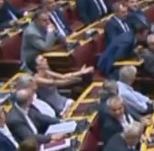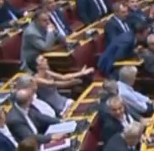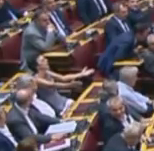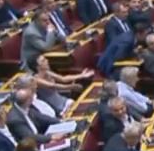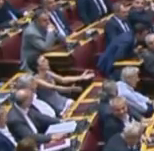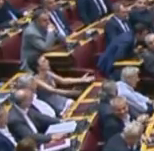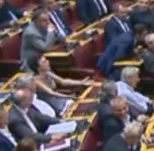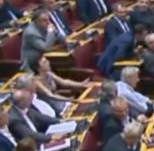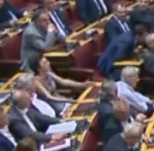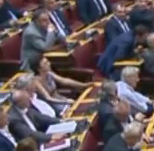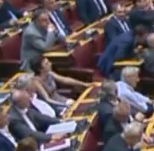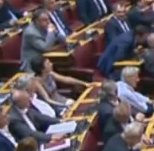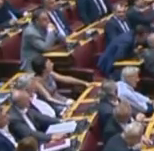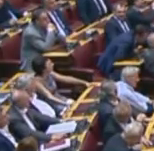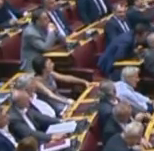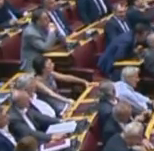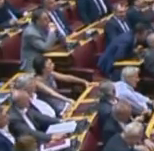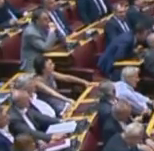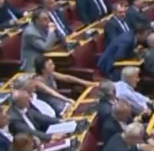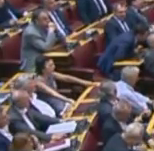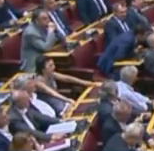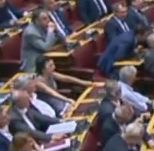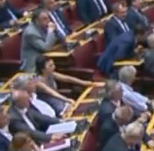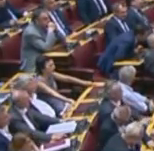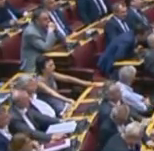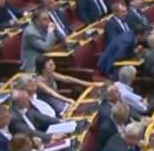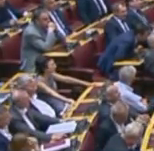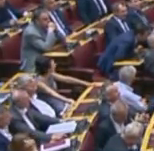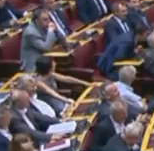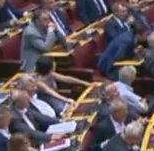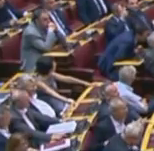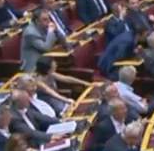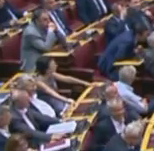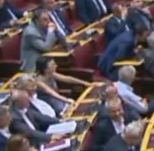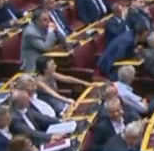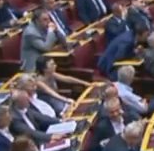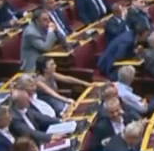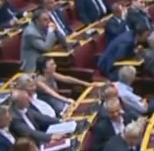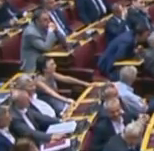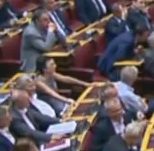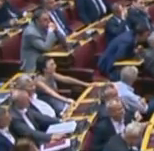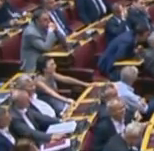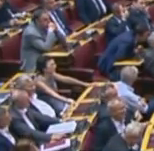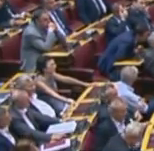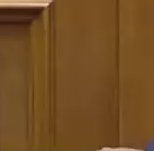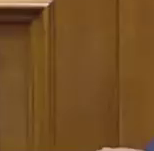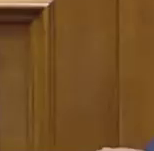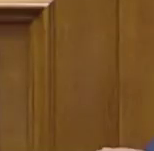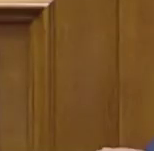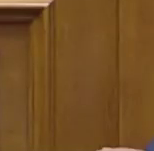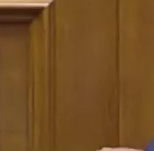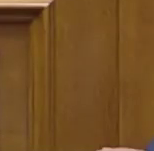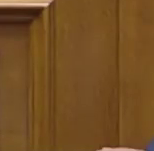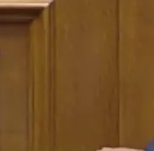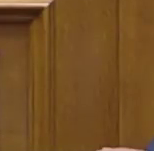Παρακαλώ, κάντε ησυχία, κυρία Βούλτευση, είναι ακόμα νωρίς τη συζήτηση. Σε αυτόν τον κατήφορο που οδηγείται την πολιτική